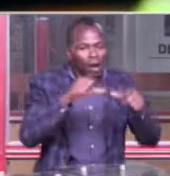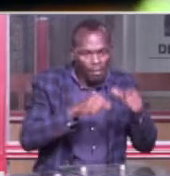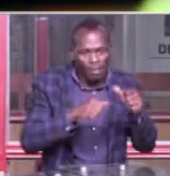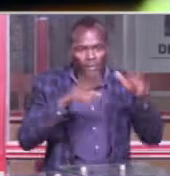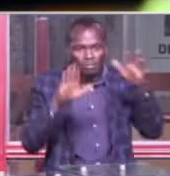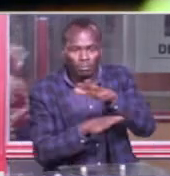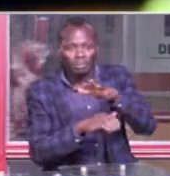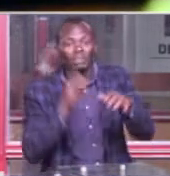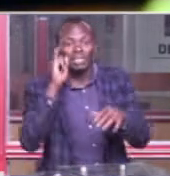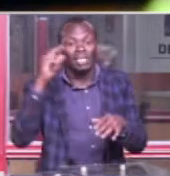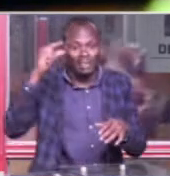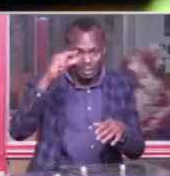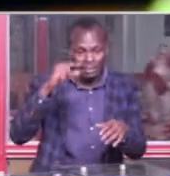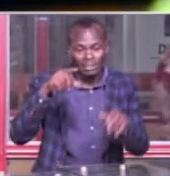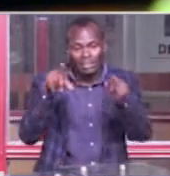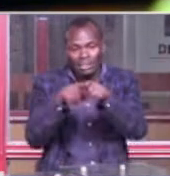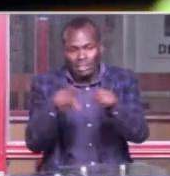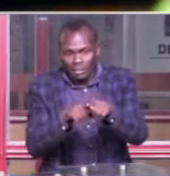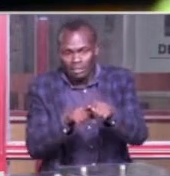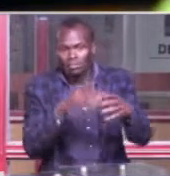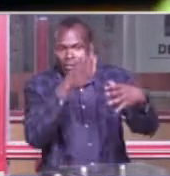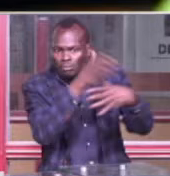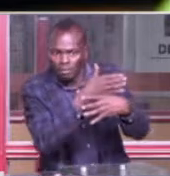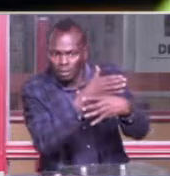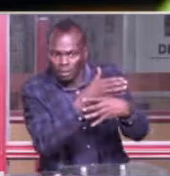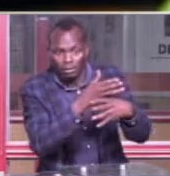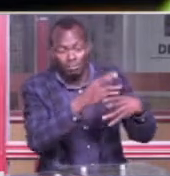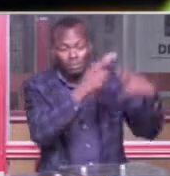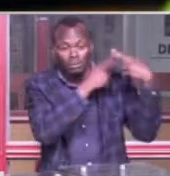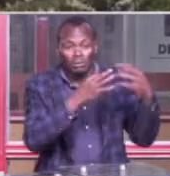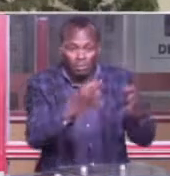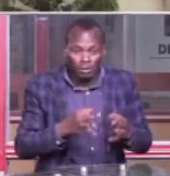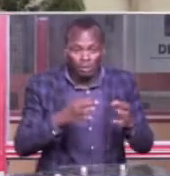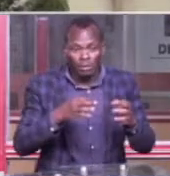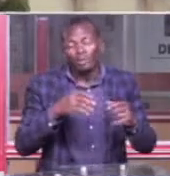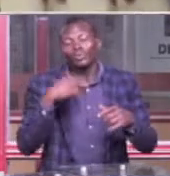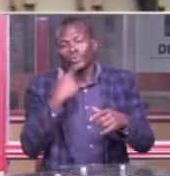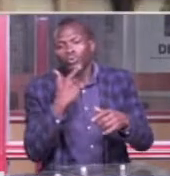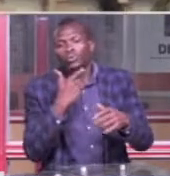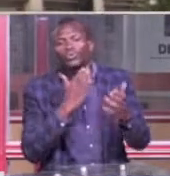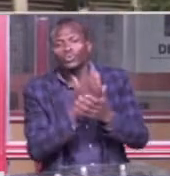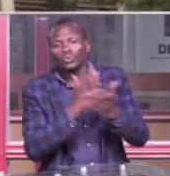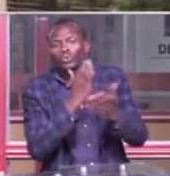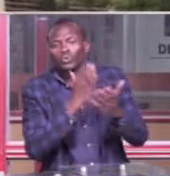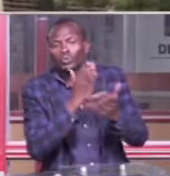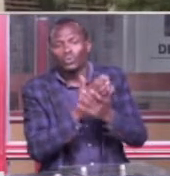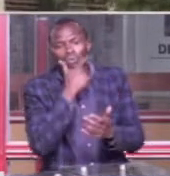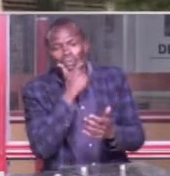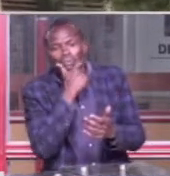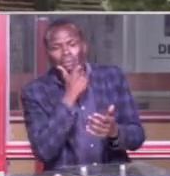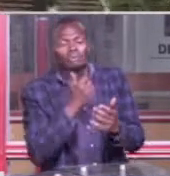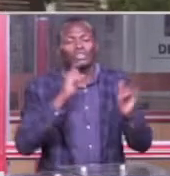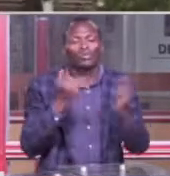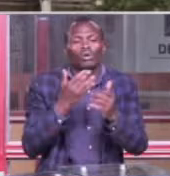Muhakanizi. Kubigambibwa nti yagezaako okuziyiza okunoonyereza ku kampuni ya UTL olw'ensonga zaabwe ekintu ekyaviirako